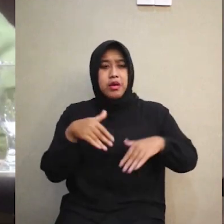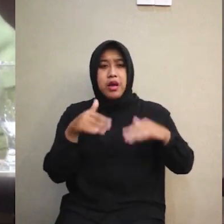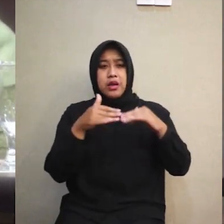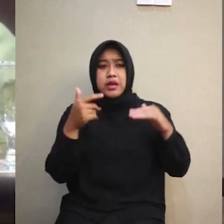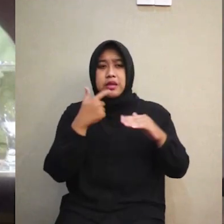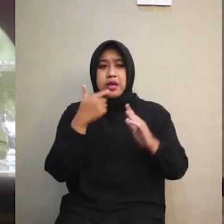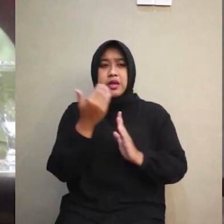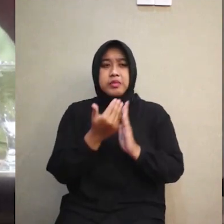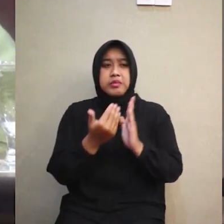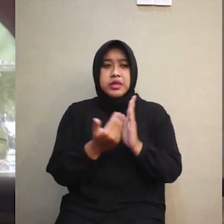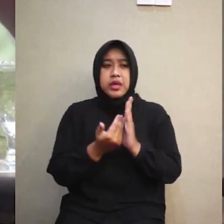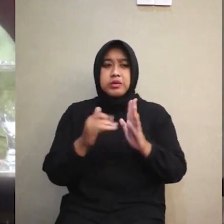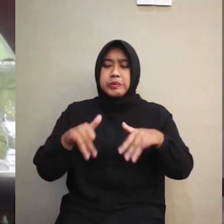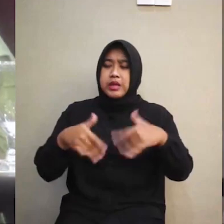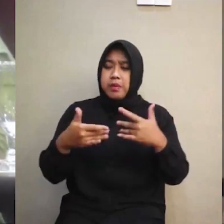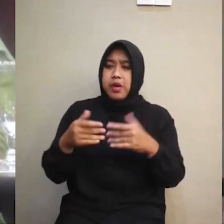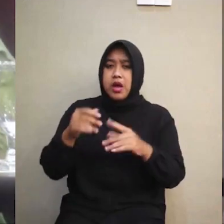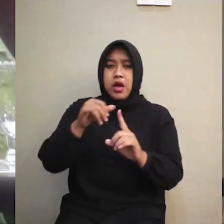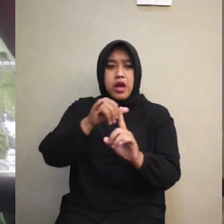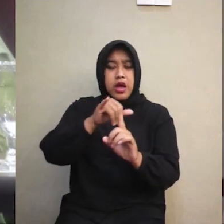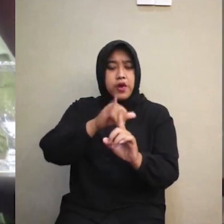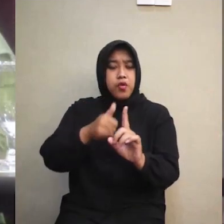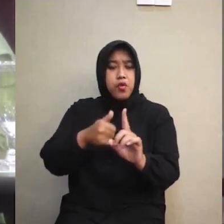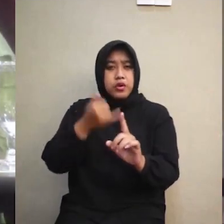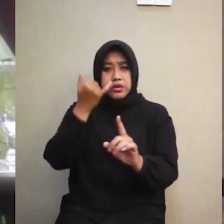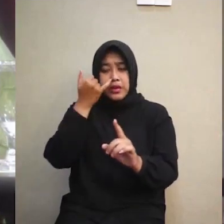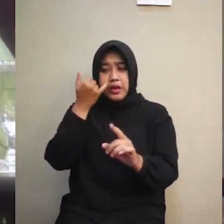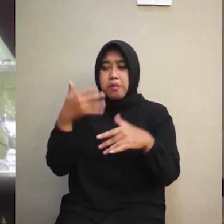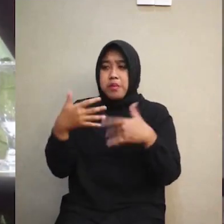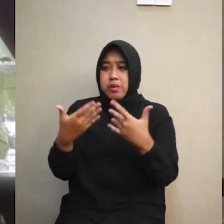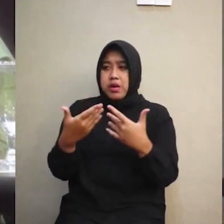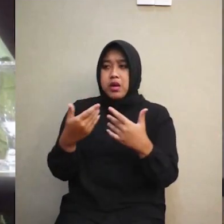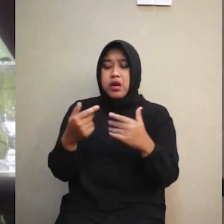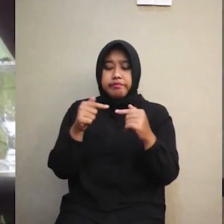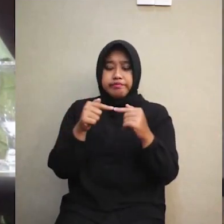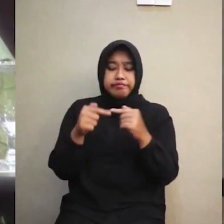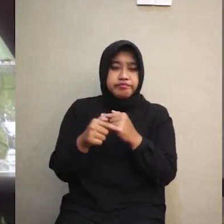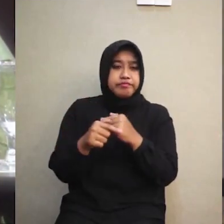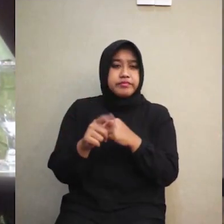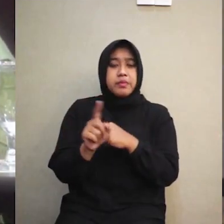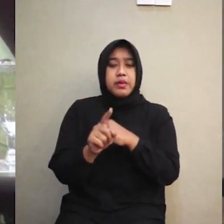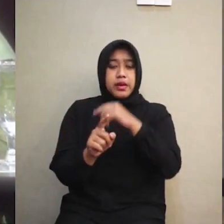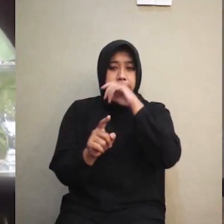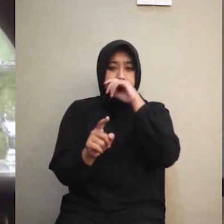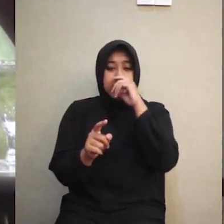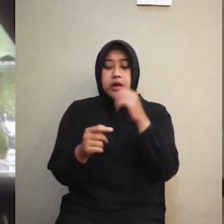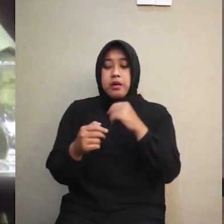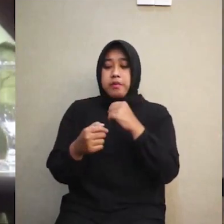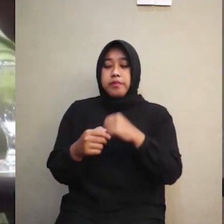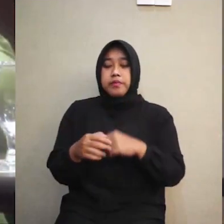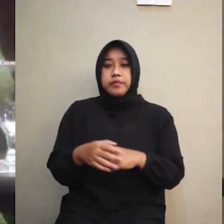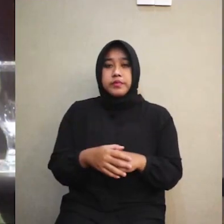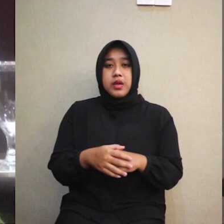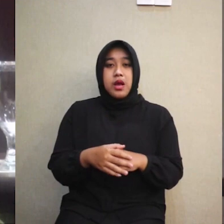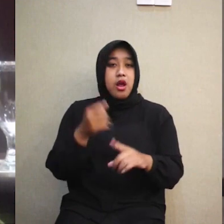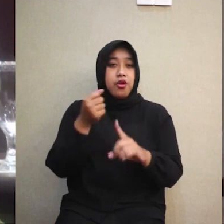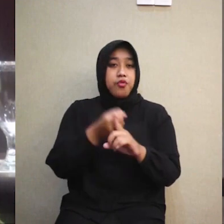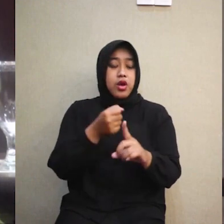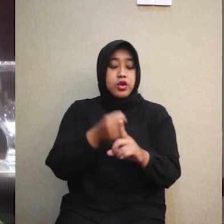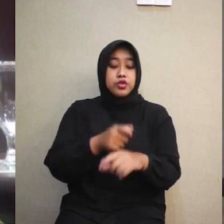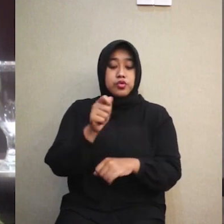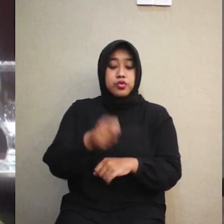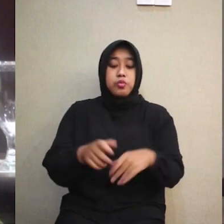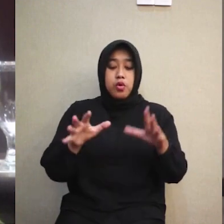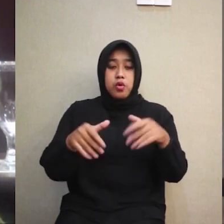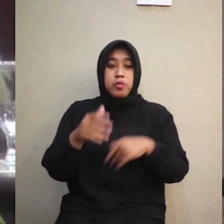kebijakannya Seperti apa evaluasinya bagaimana ini masih Miss di mana gitu bahkan pergerakan untuk advokasi hukum untuk